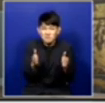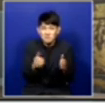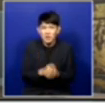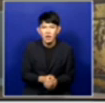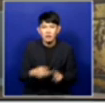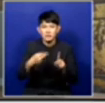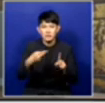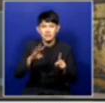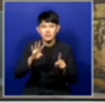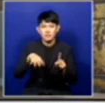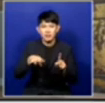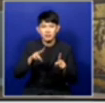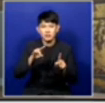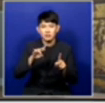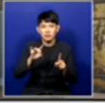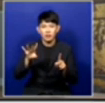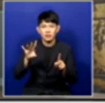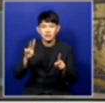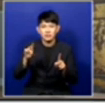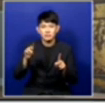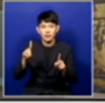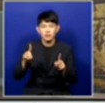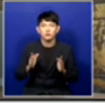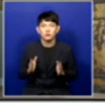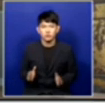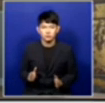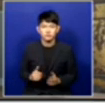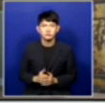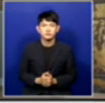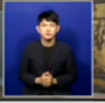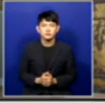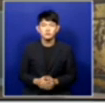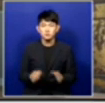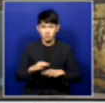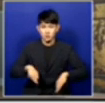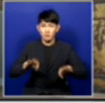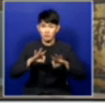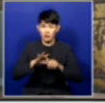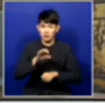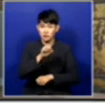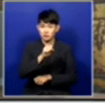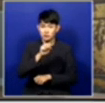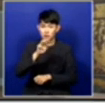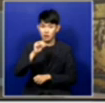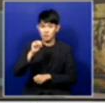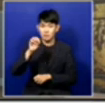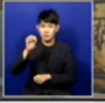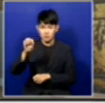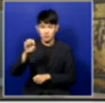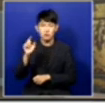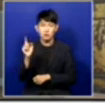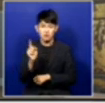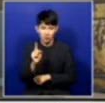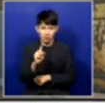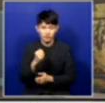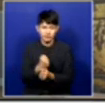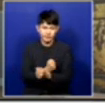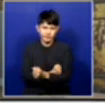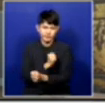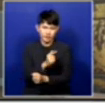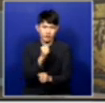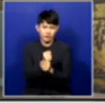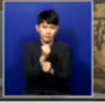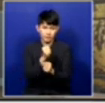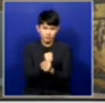14,171 รายครับต่อไปเลยครับความสำคัญของภาค SME ได้สร้างให้เกิดการจ้างงานในระบบ